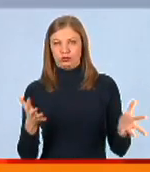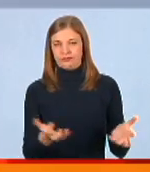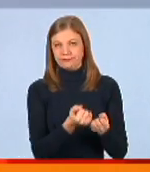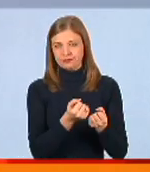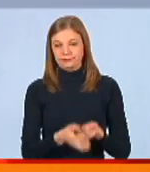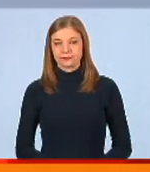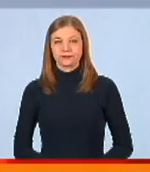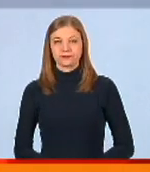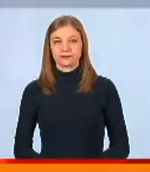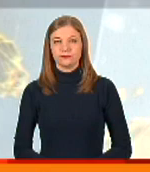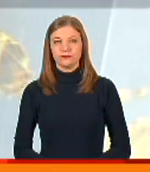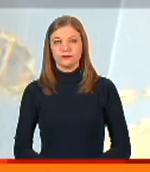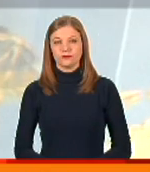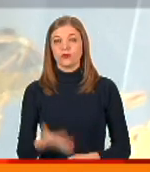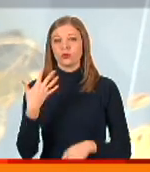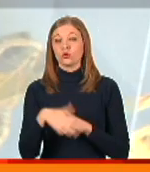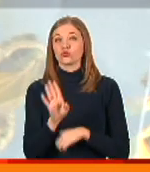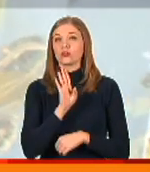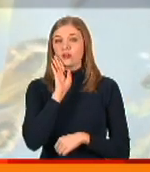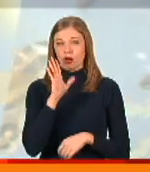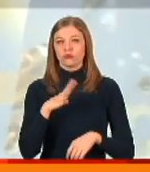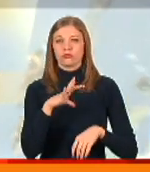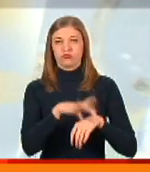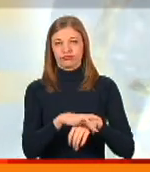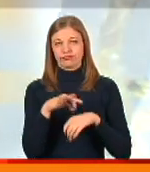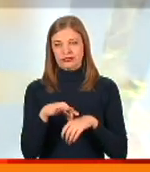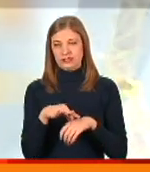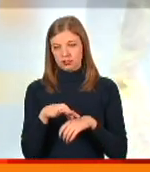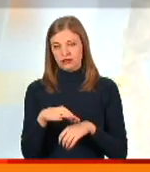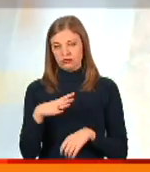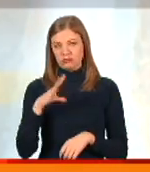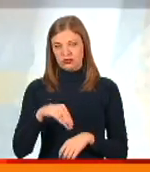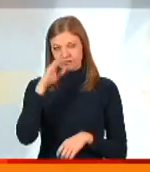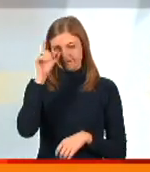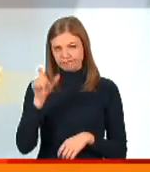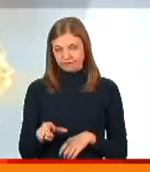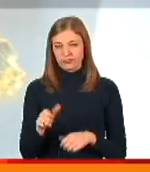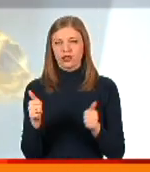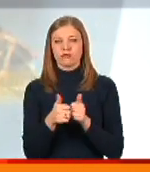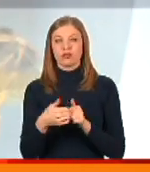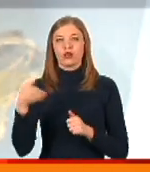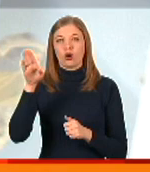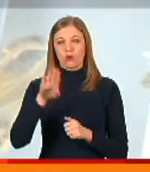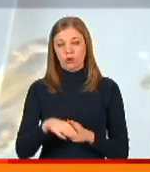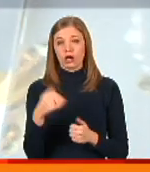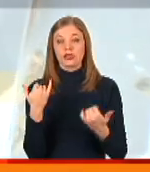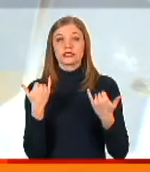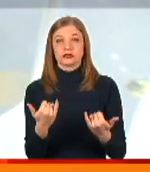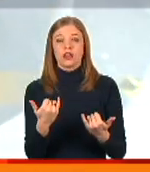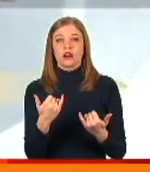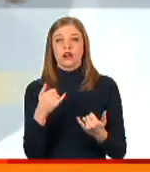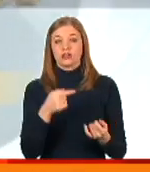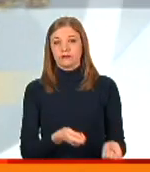надзвичайників. Вже на ранок було виявлено тіло загиблого хлопця у підніжжі гори Гимба. Наразі